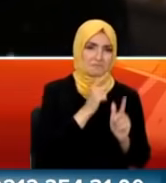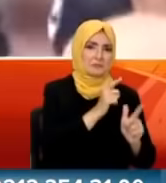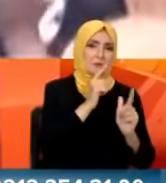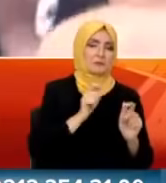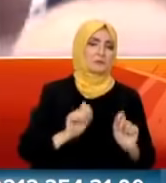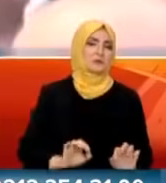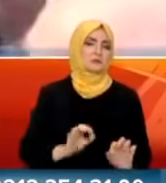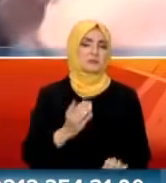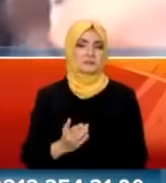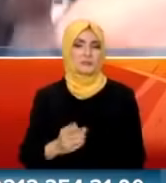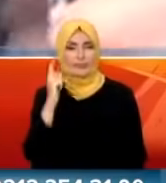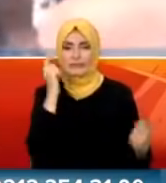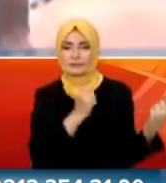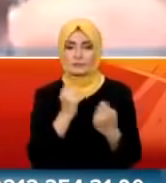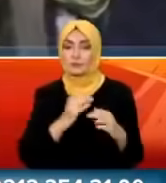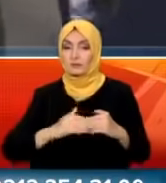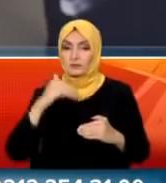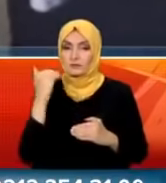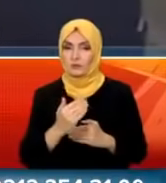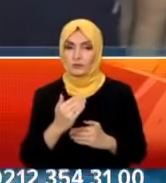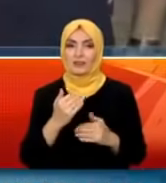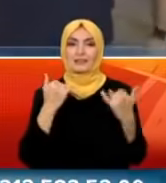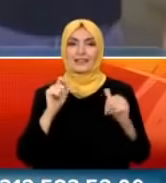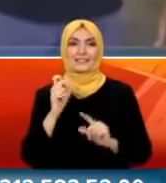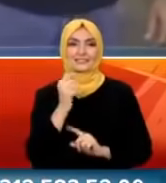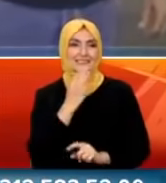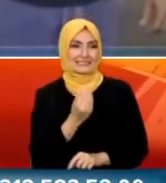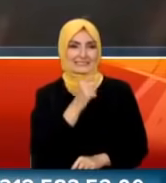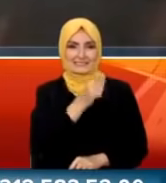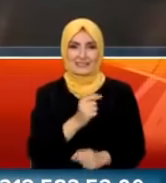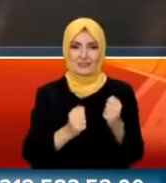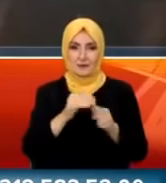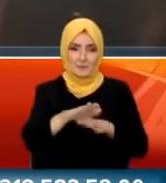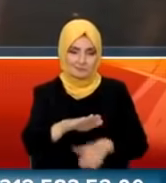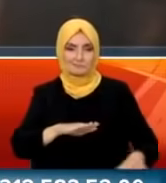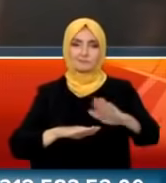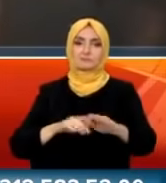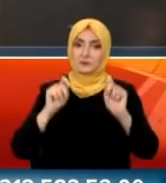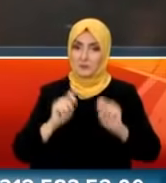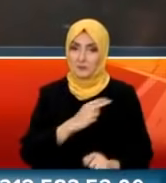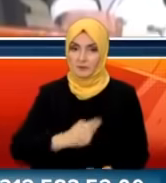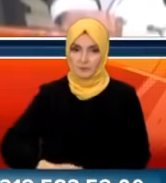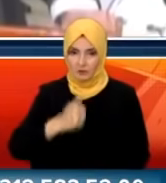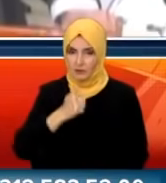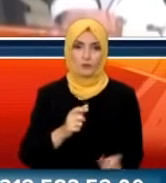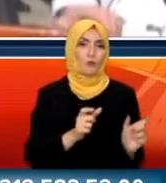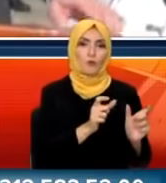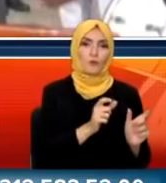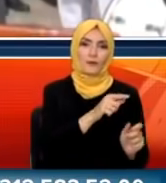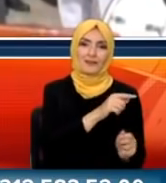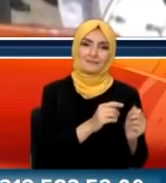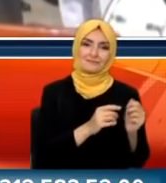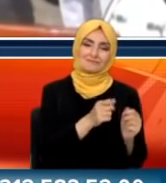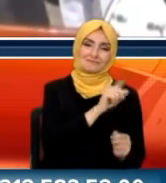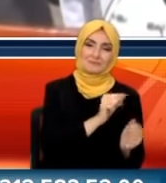bunun bir önemi yok dedi. Tartışma sonrası tatilci gencin önünü kesen belediye başkanı, korumasıyla birlikte aracı tekmelemeye başladı. Israrla altını çize